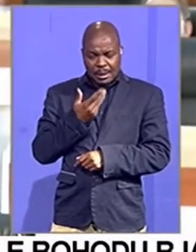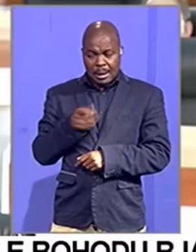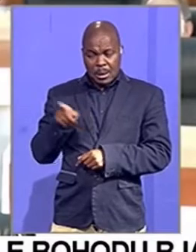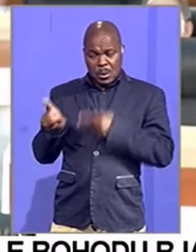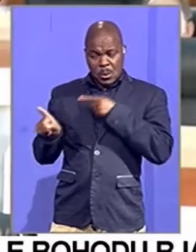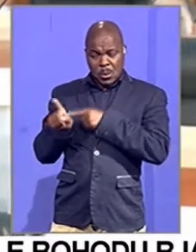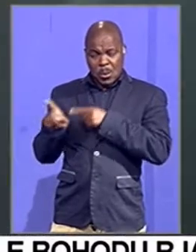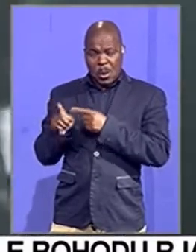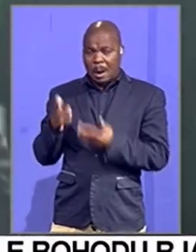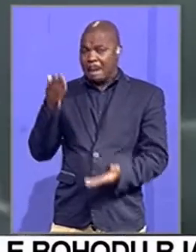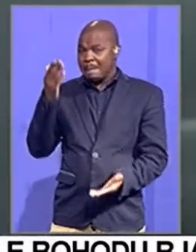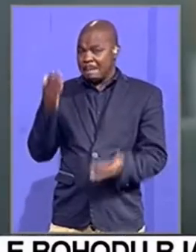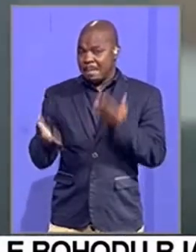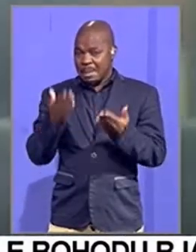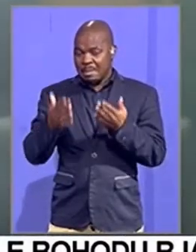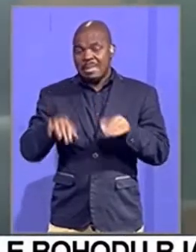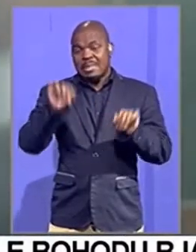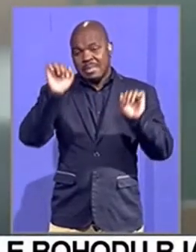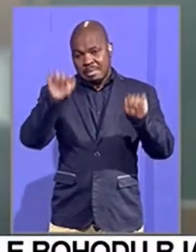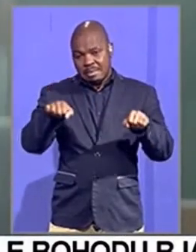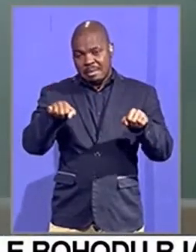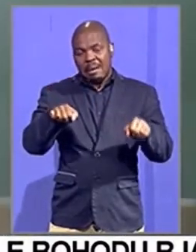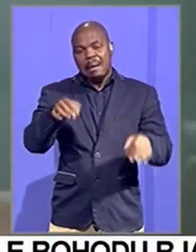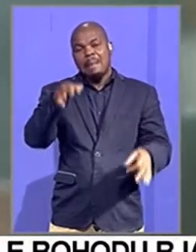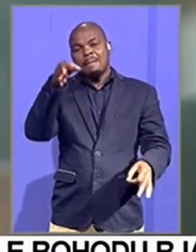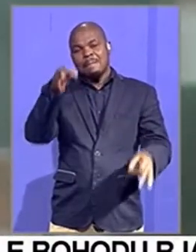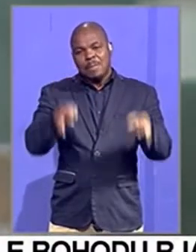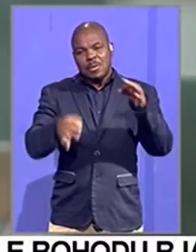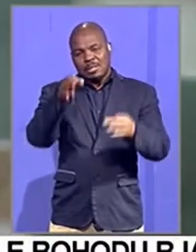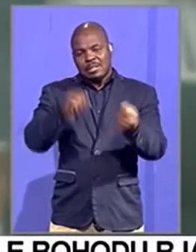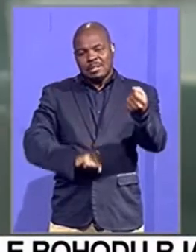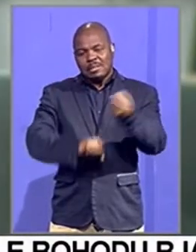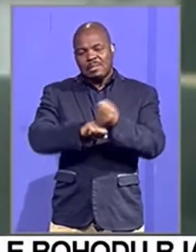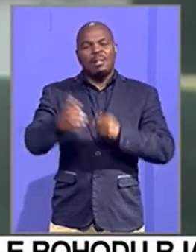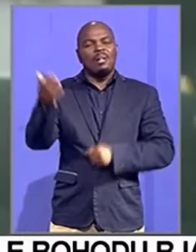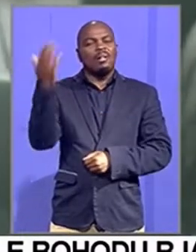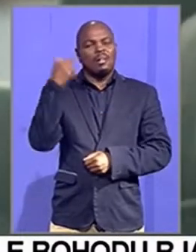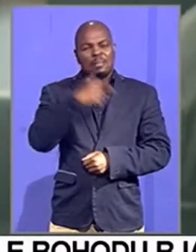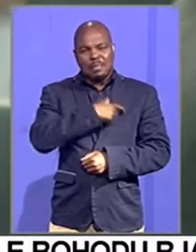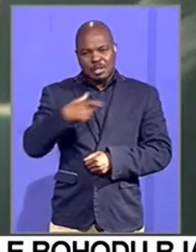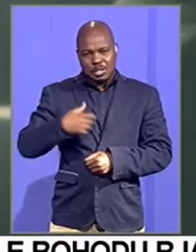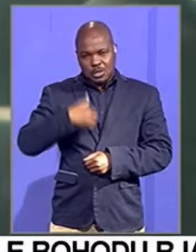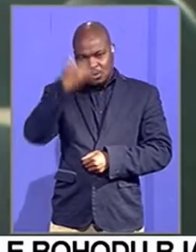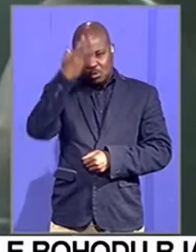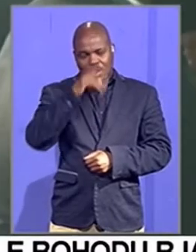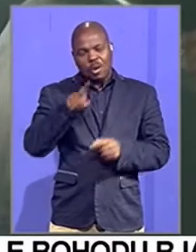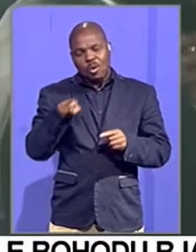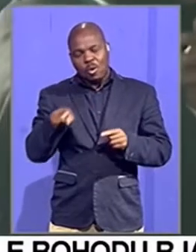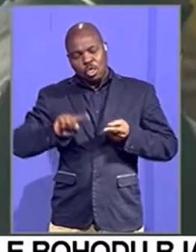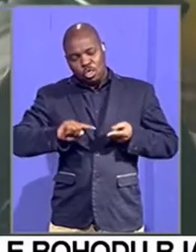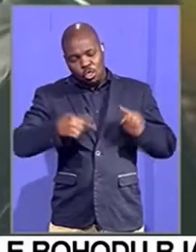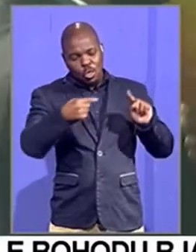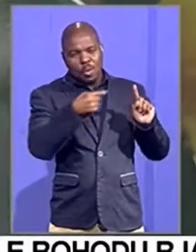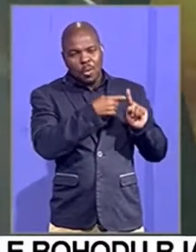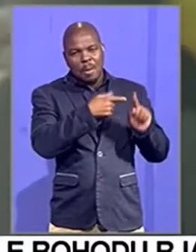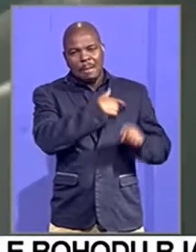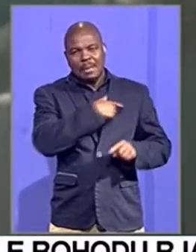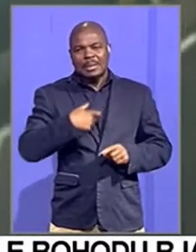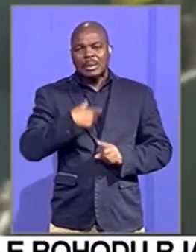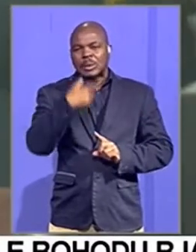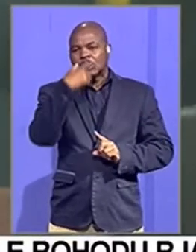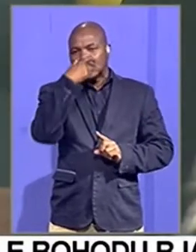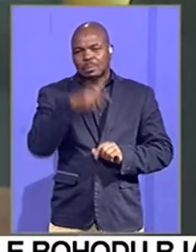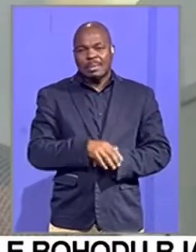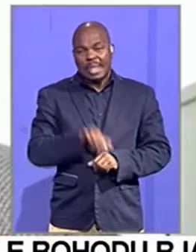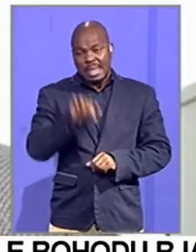Fraser a ka be a raloka dipolotiki tša mo presidente wa pele Jacob Zuma kgahlano le presidente Ramaphosa na ene ge e le